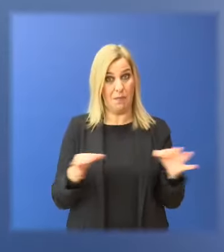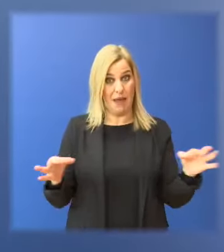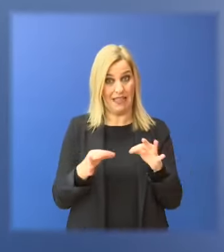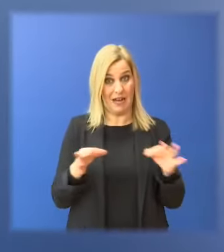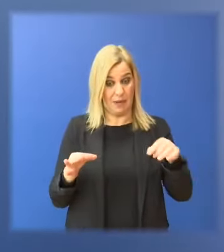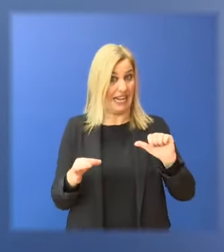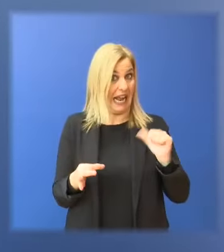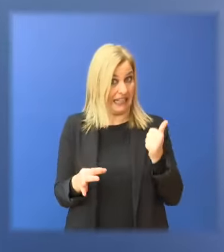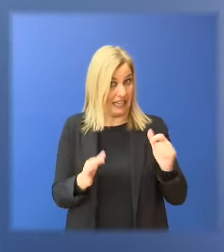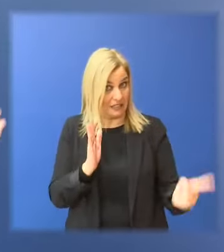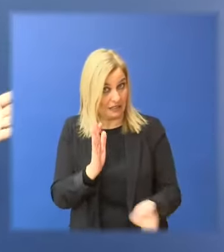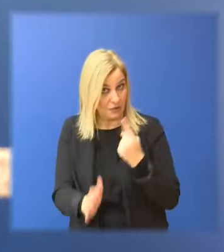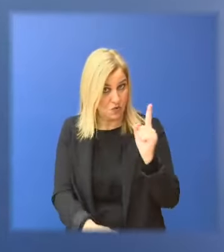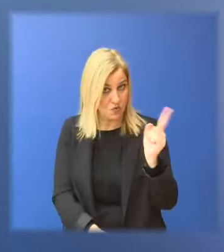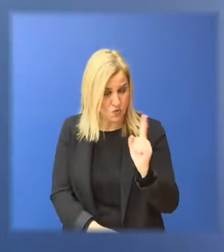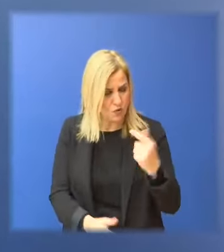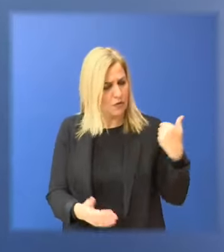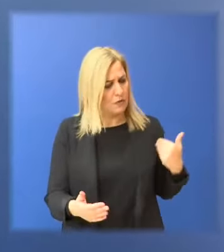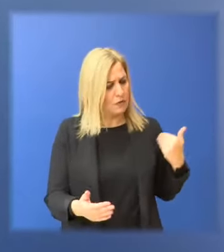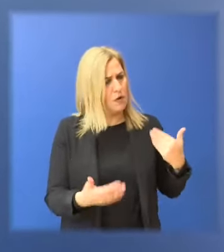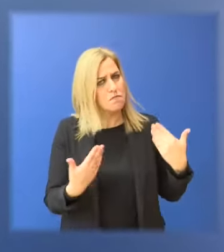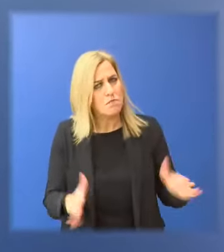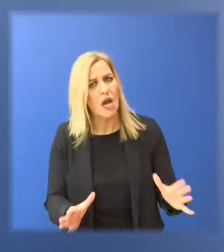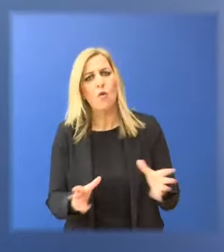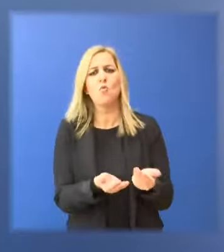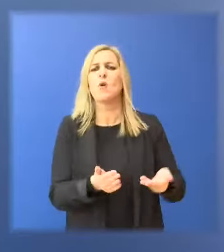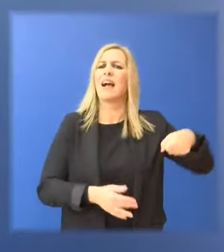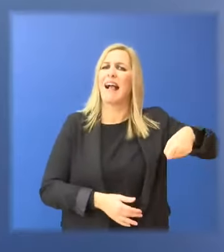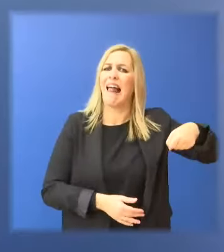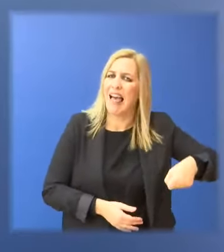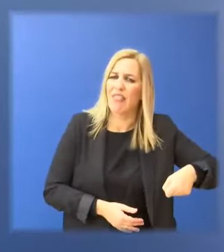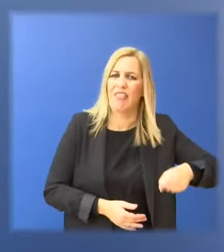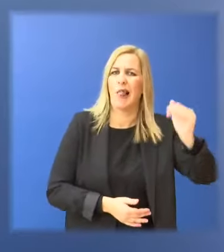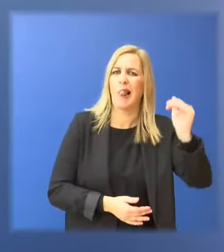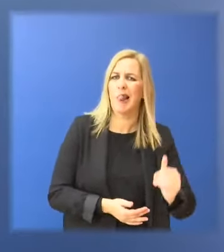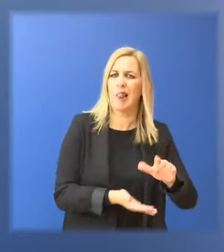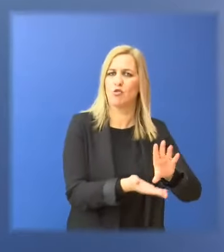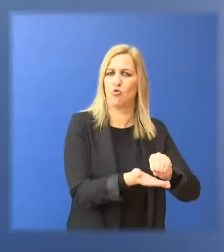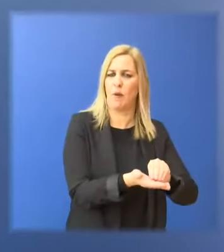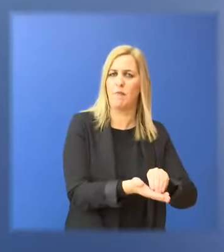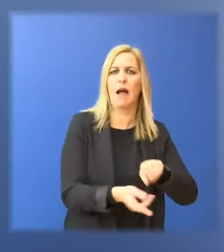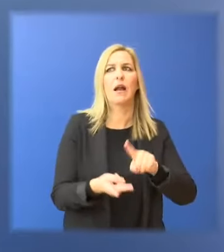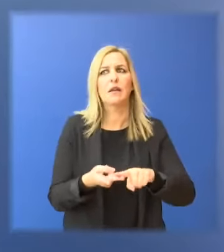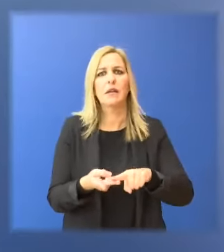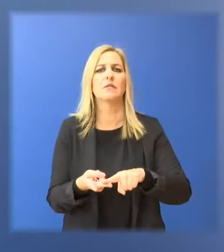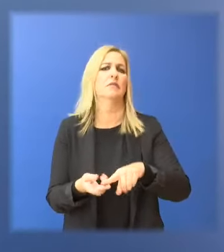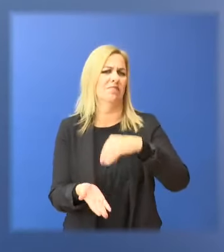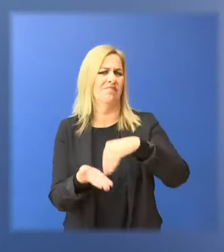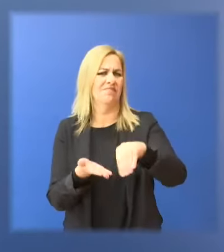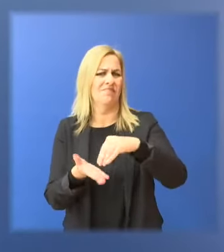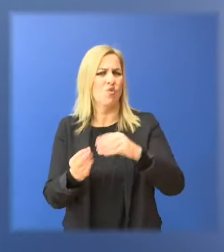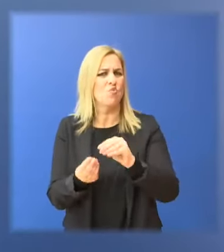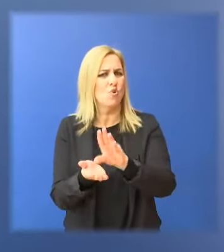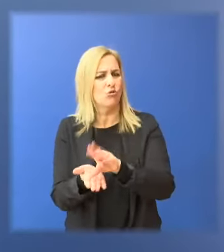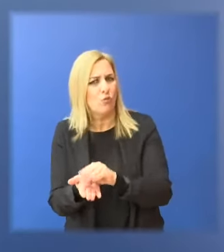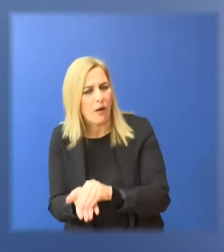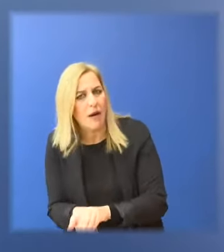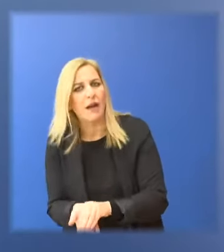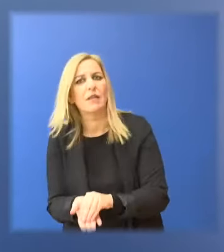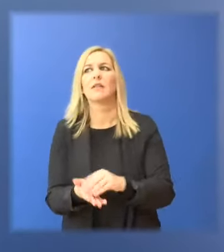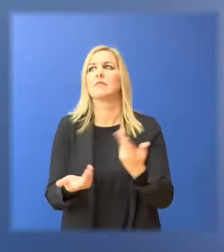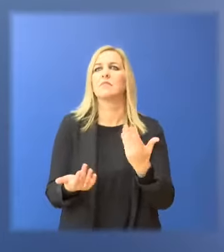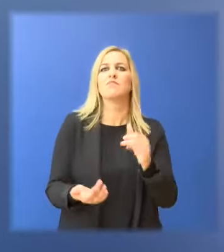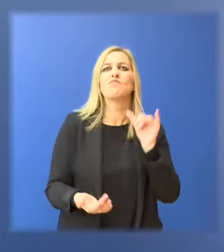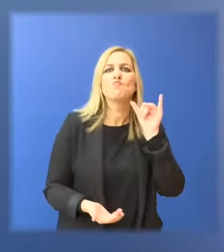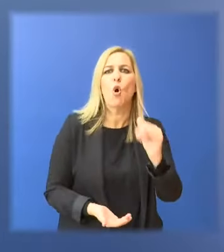στο παρελθόν, όπως ήταν το Market Pass, το καλάθι του νοικοκυριού που συνεχίζεται, όπως είναι η σταθερή μείωση τιμής, ούτε θα είναι οι